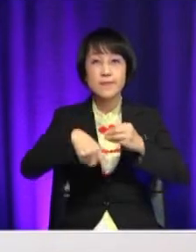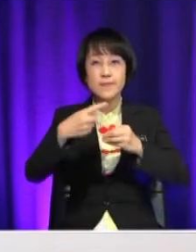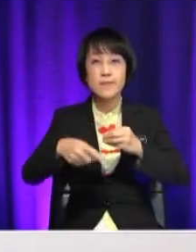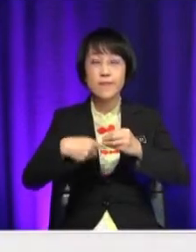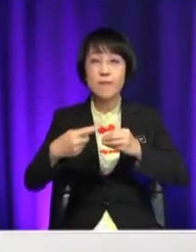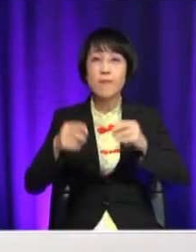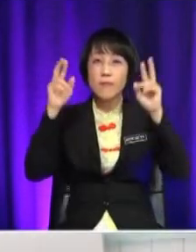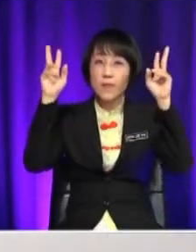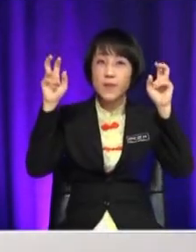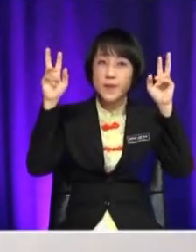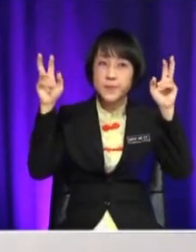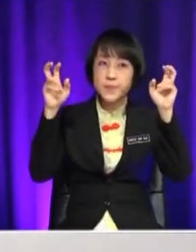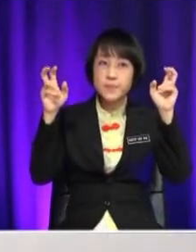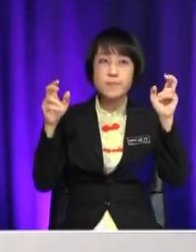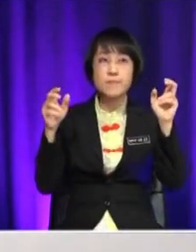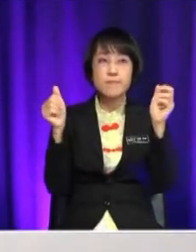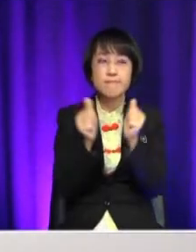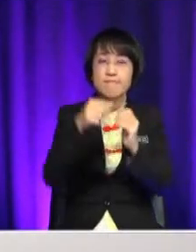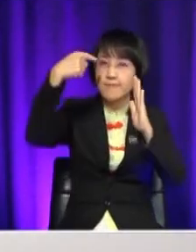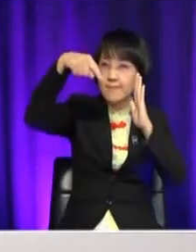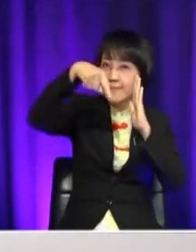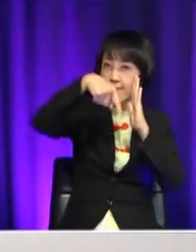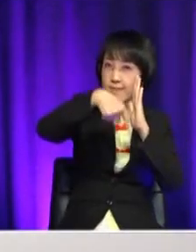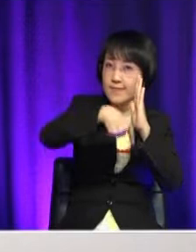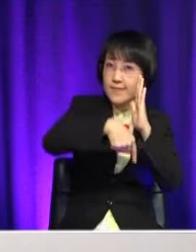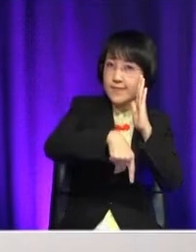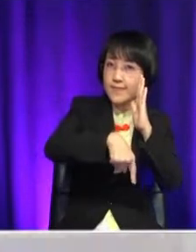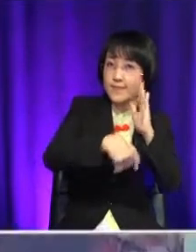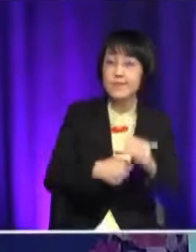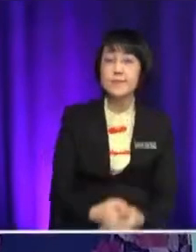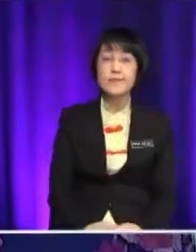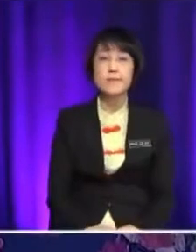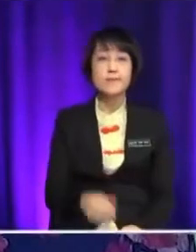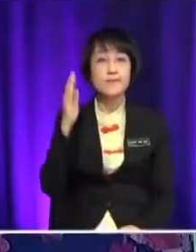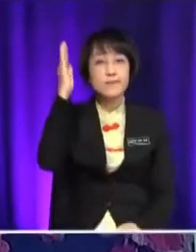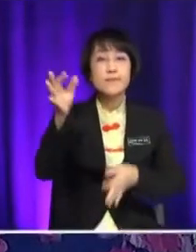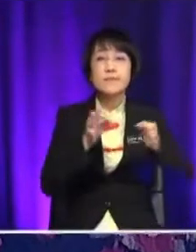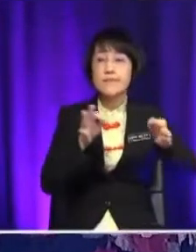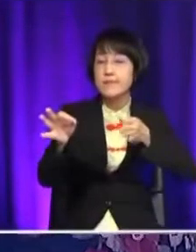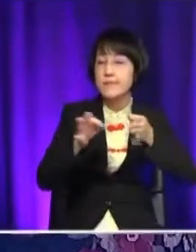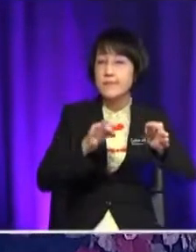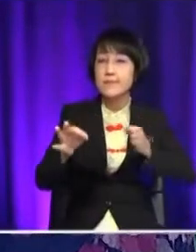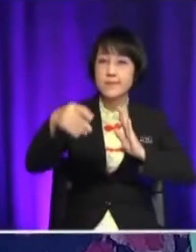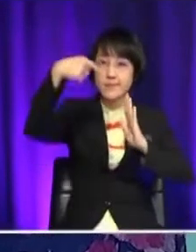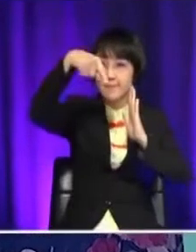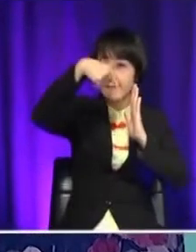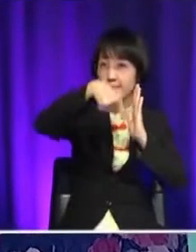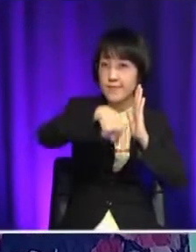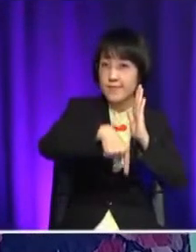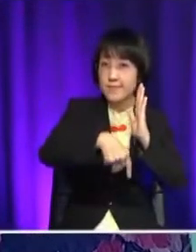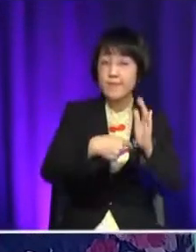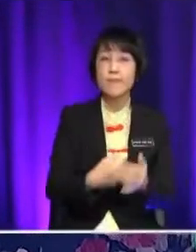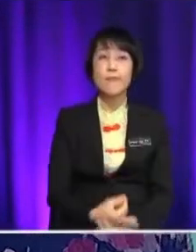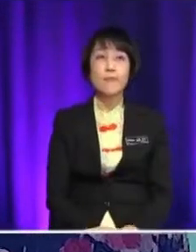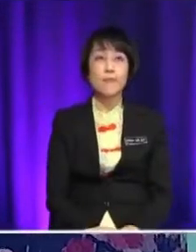tu dengan lebih lanjut. Maknanya lebih mendalam. Dia akan kupas dengan mendalam. Dan seterusnya, seperti